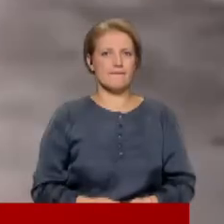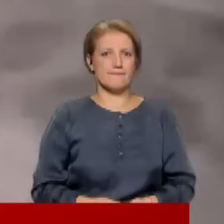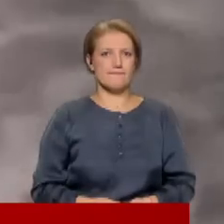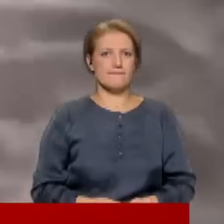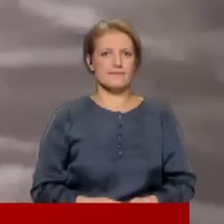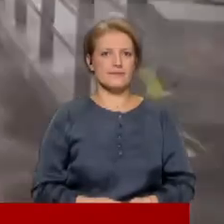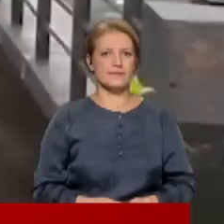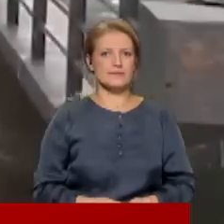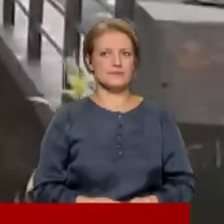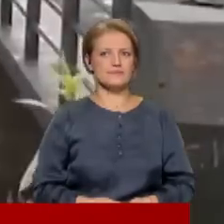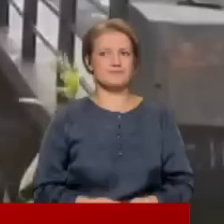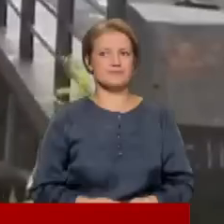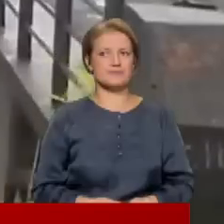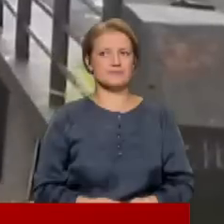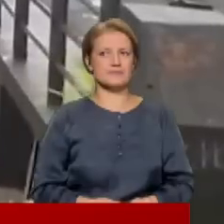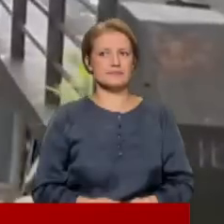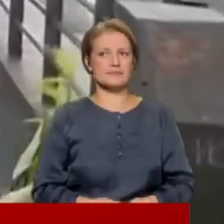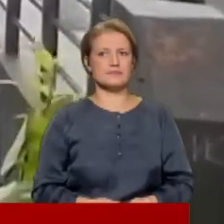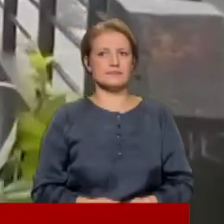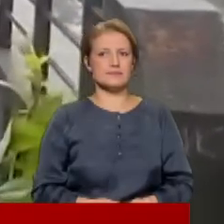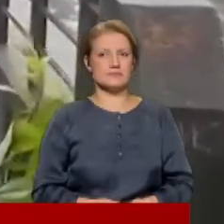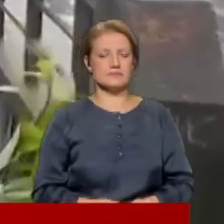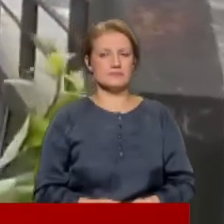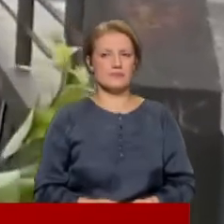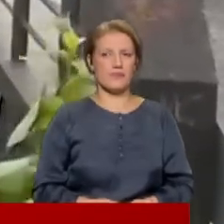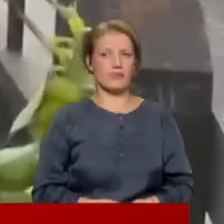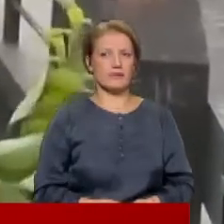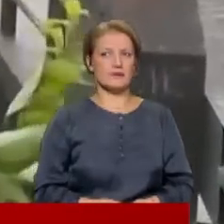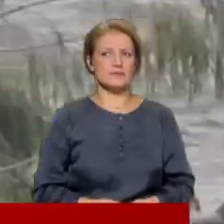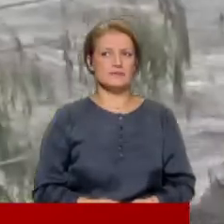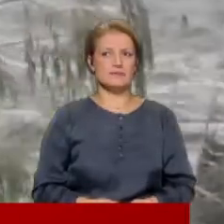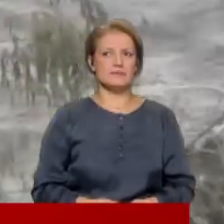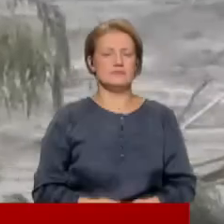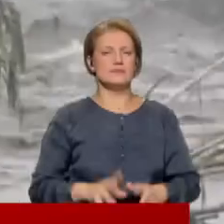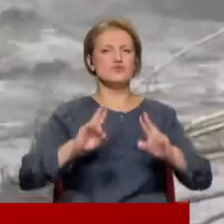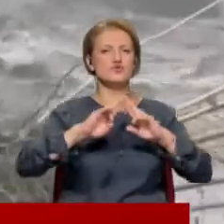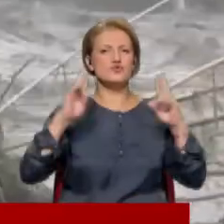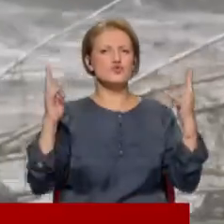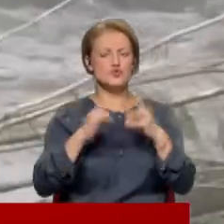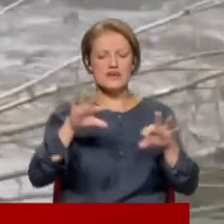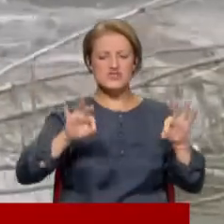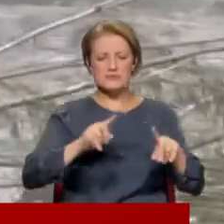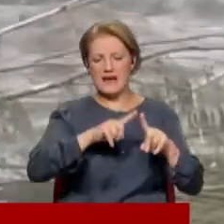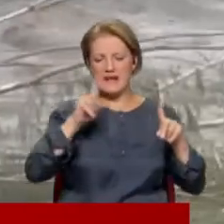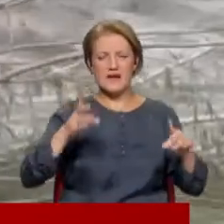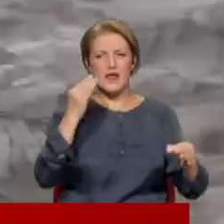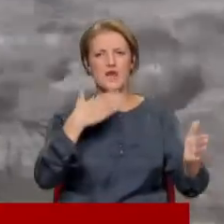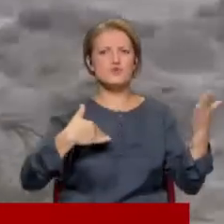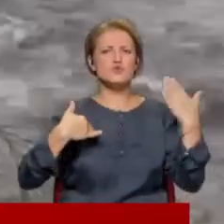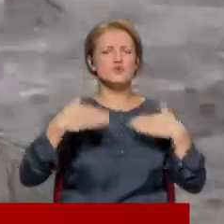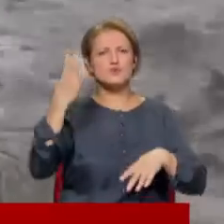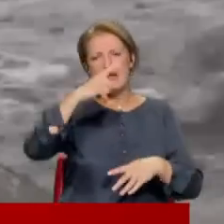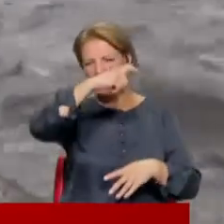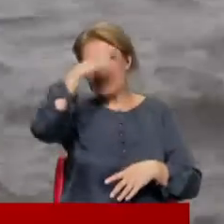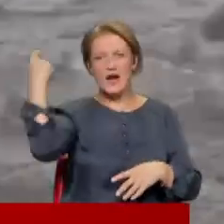Dünya Dünyada şimdiye kadarki en yüksek yaz